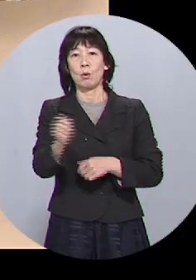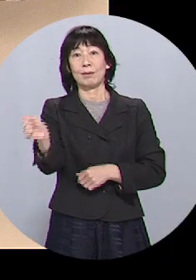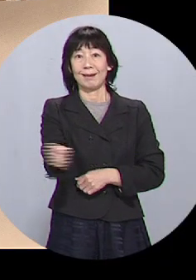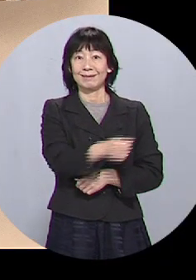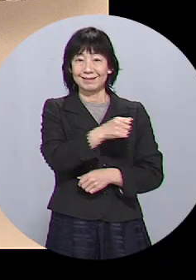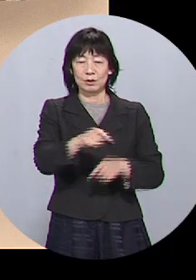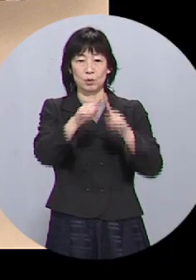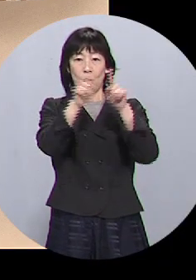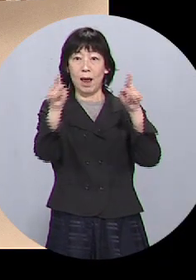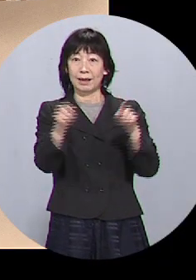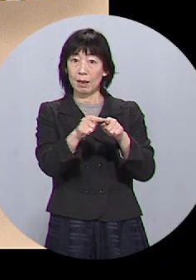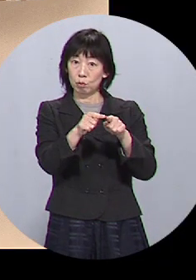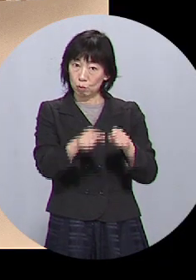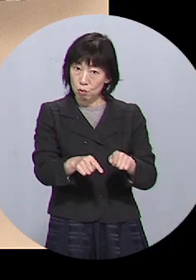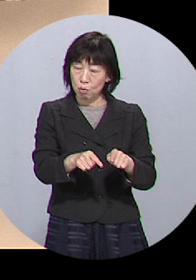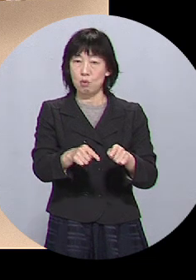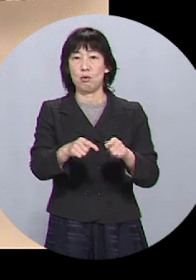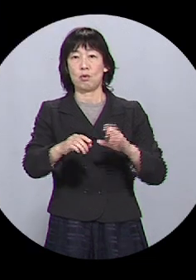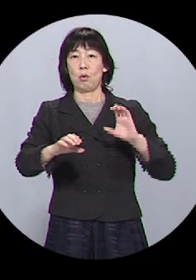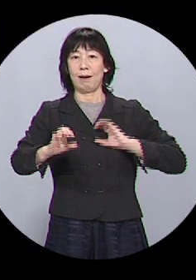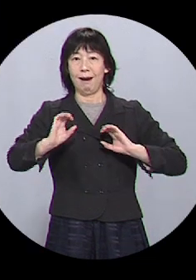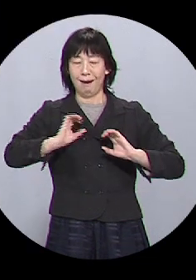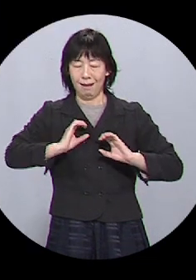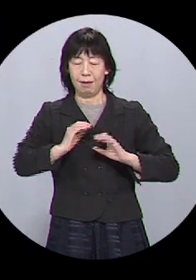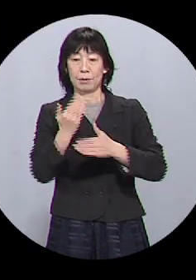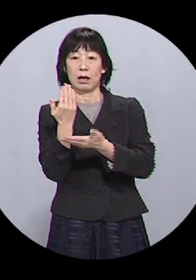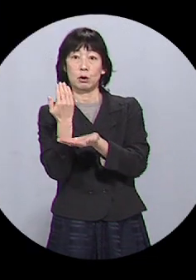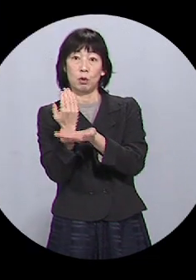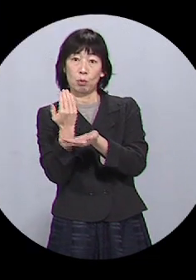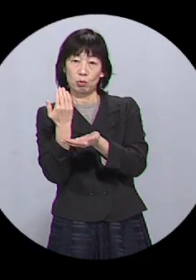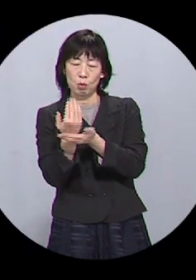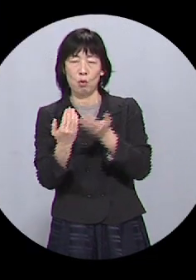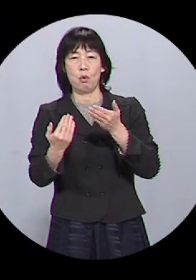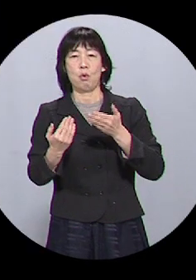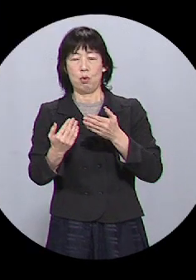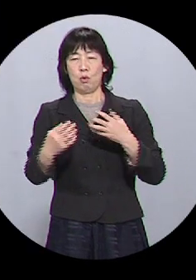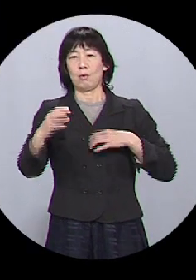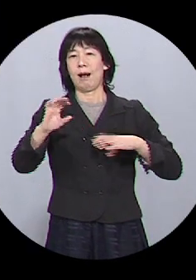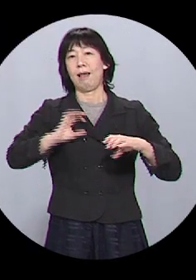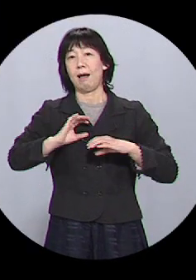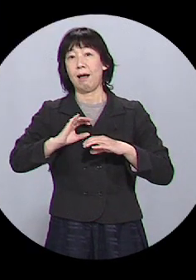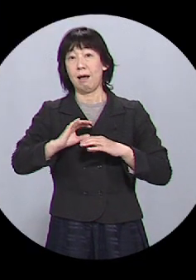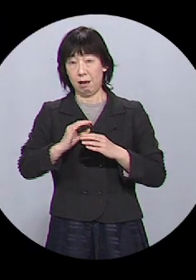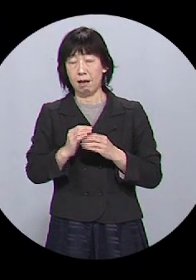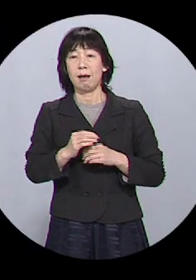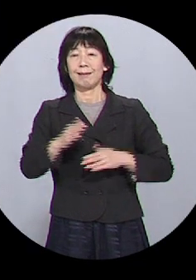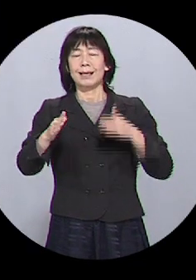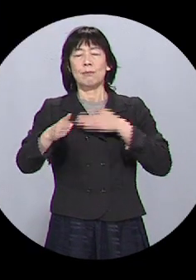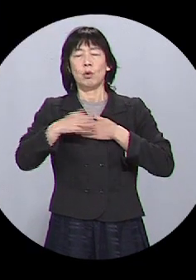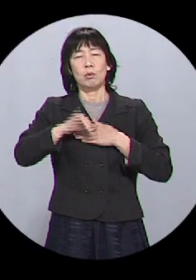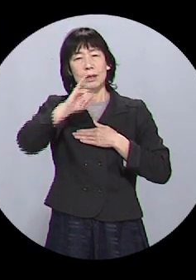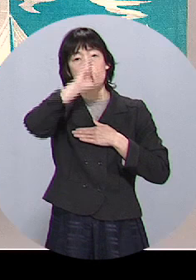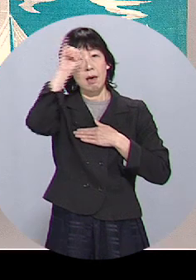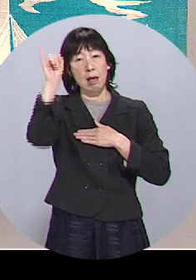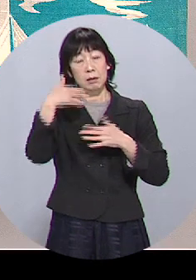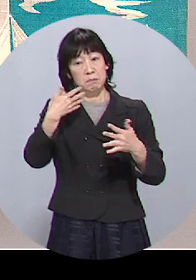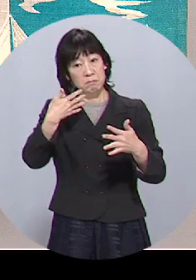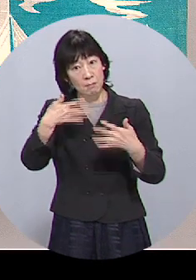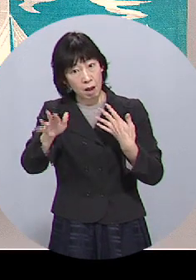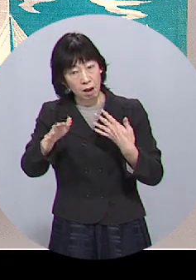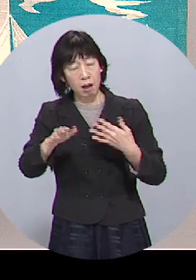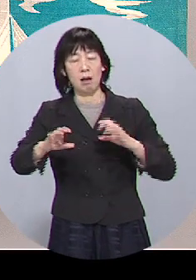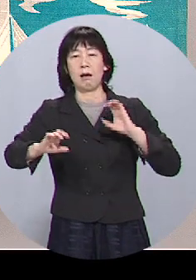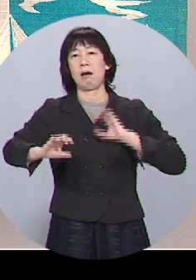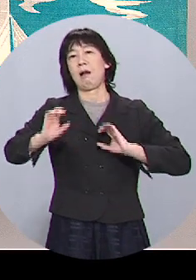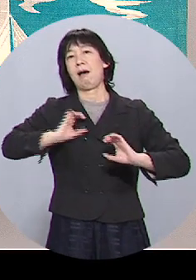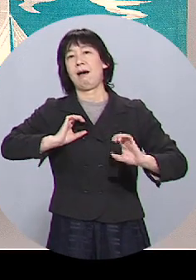ケット柄ですとか、はい、ヨット柄とか、ちょっとお着物のイメージにはない模様が入ってくることがございます。 すごい